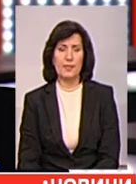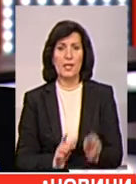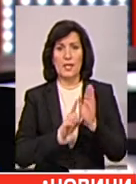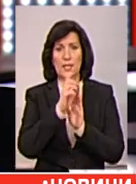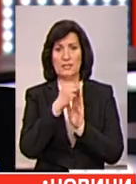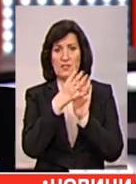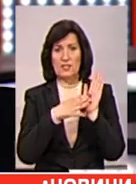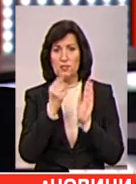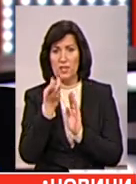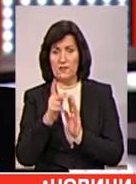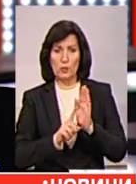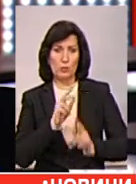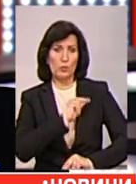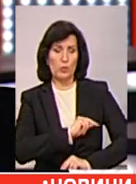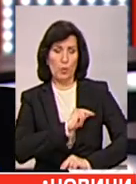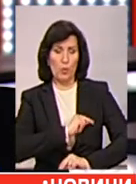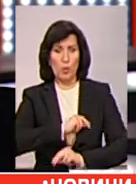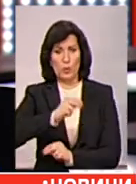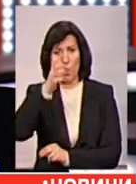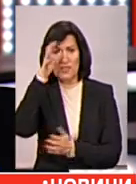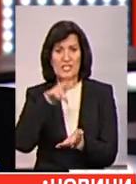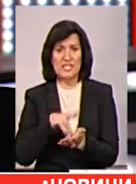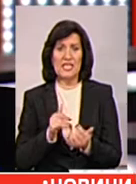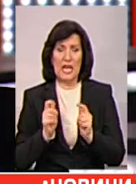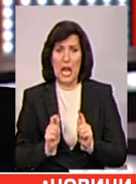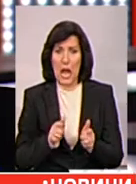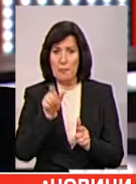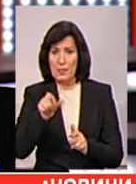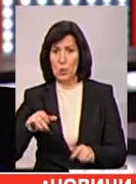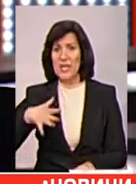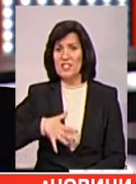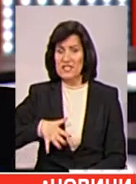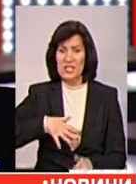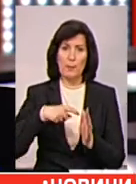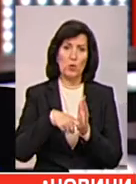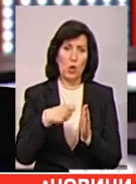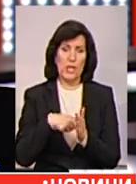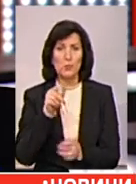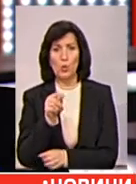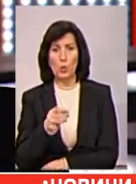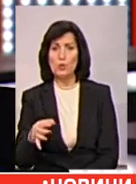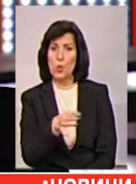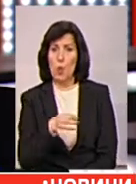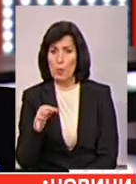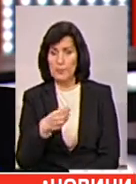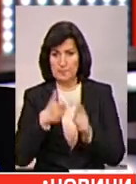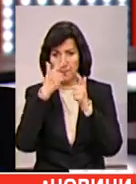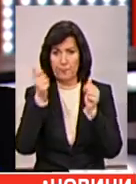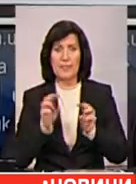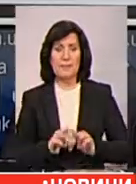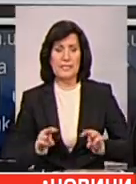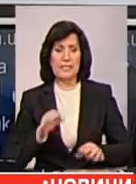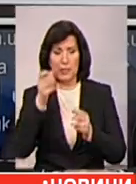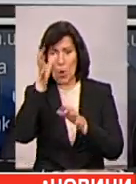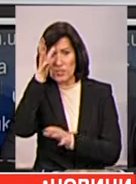З 19 червня розпочнуть роботи освітні центри для абітурієнтів з Криму та Донецької Луганської областей. Про це заявили в